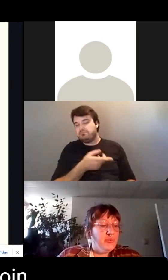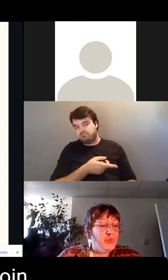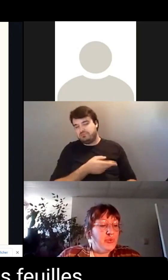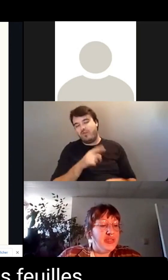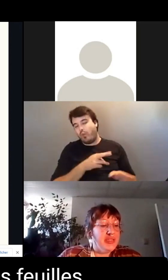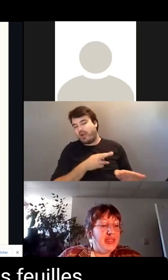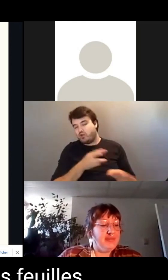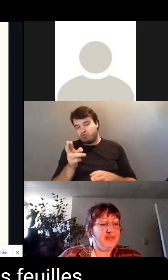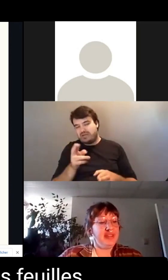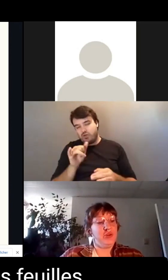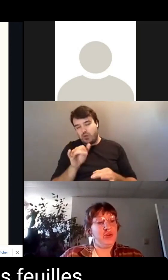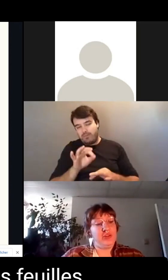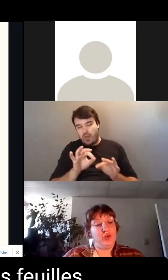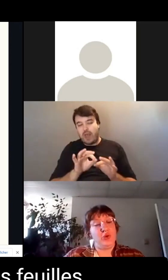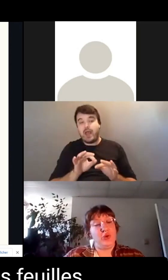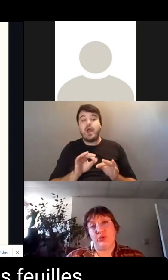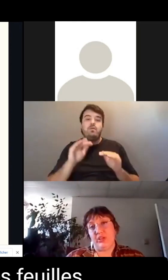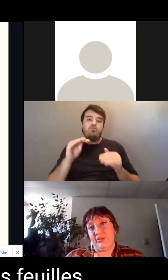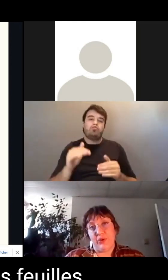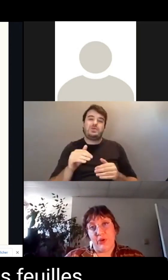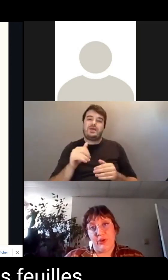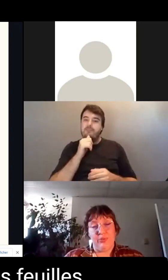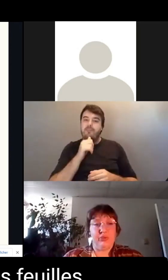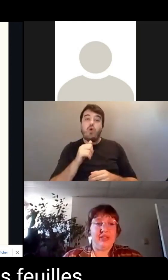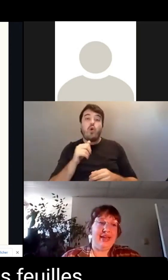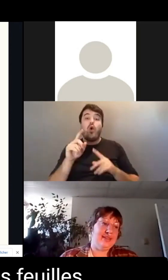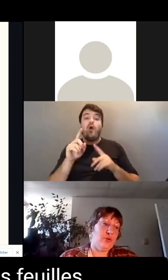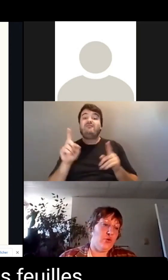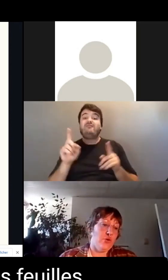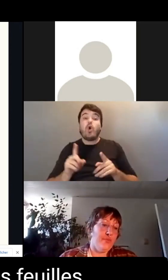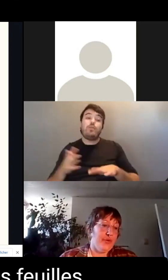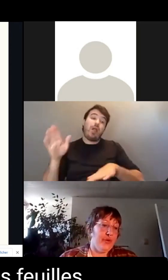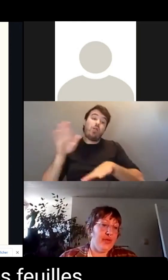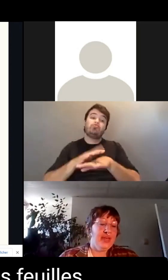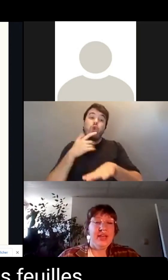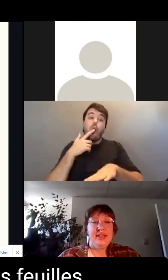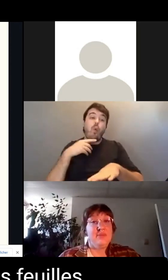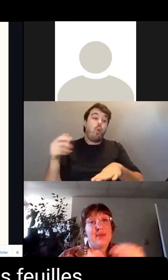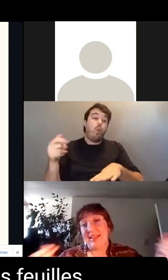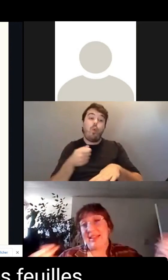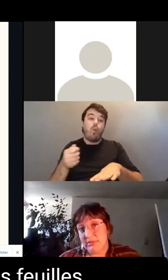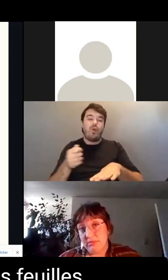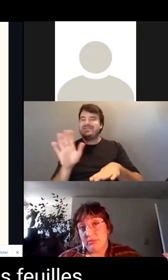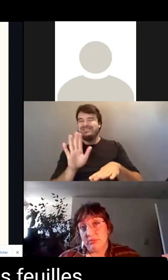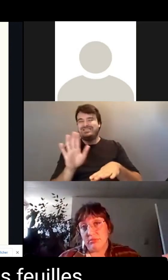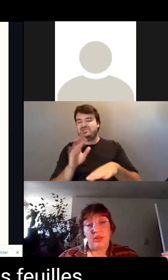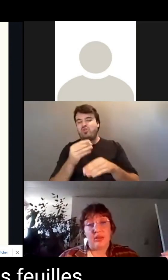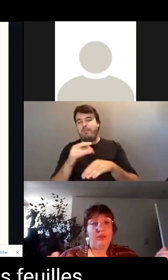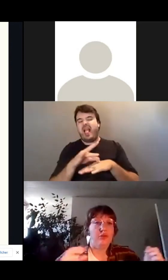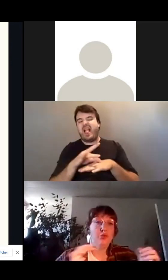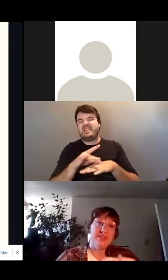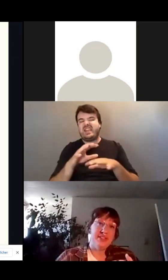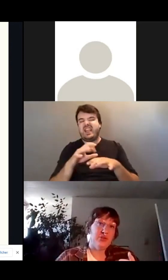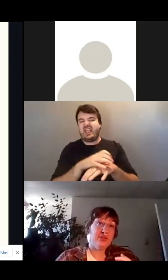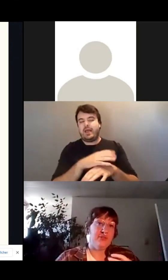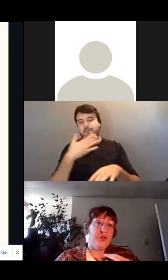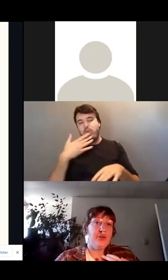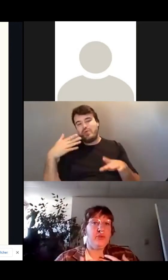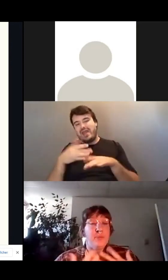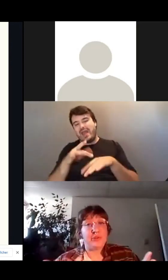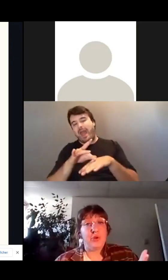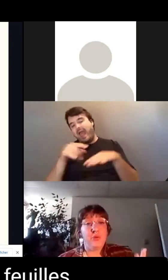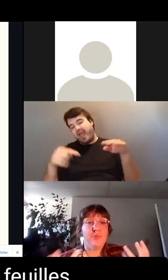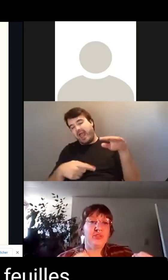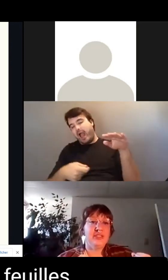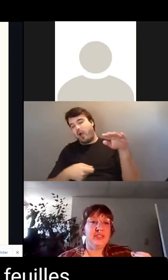régulier. Puis, éviter de mettre de l'eau sur les feuilles pour des raisons comme les maladies. L'humidité sur les feuilles,